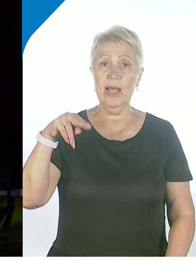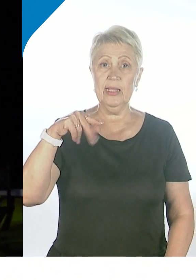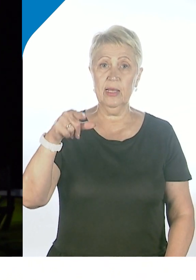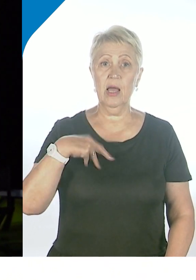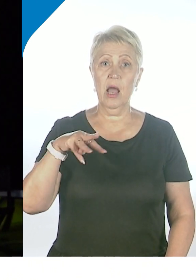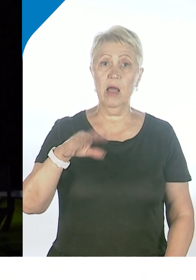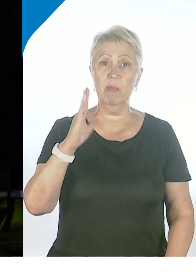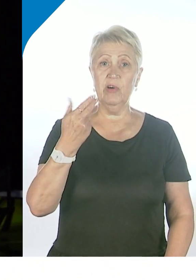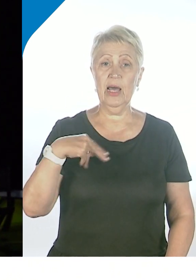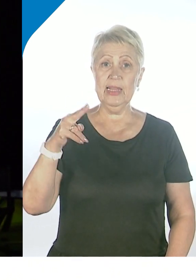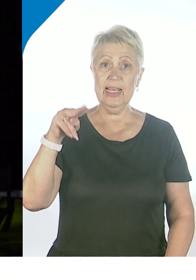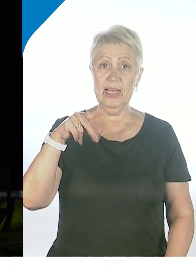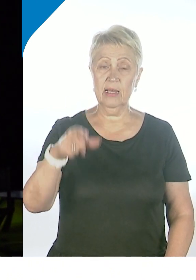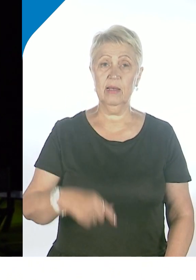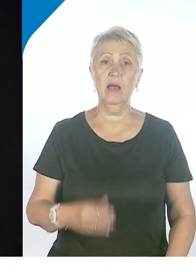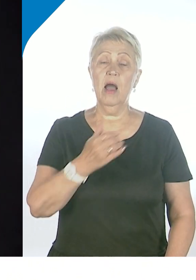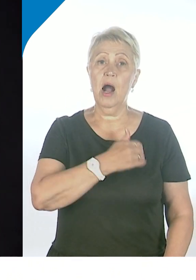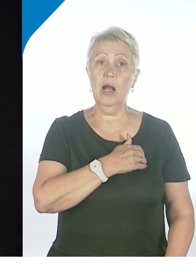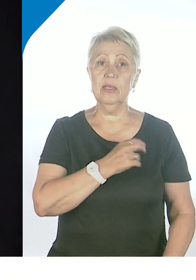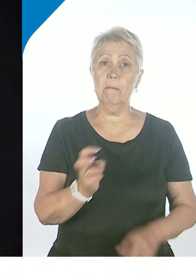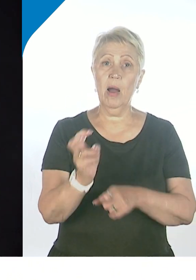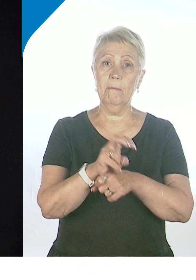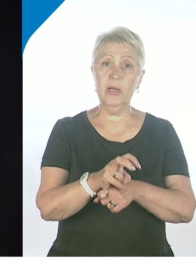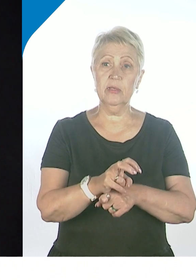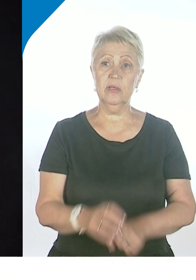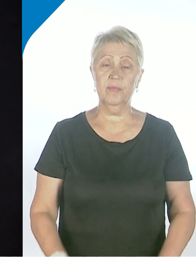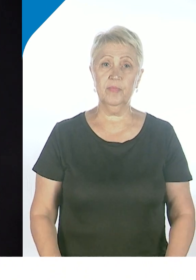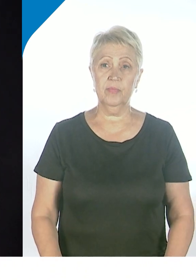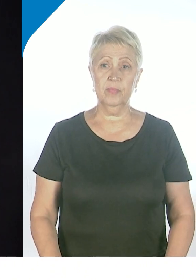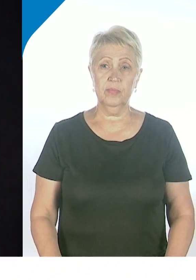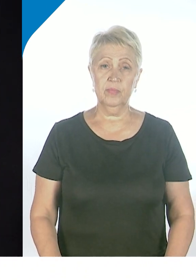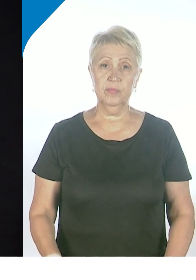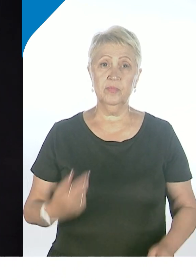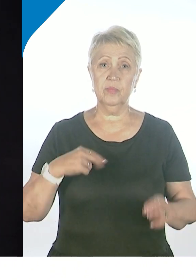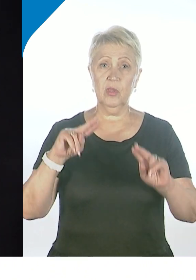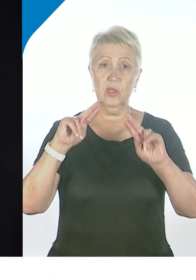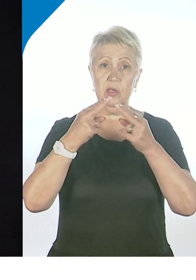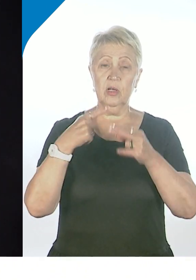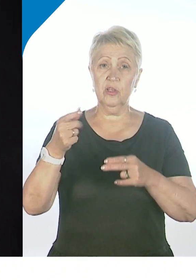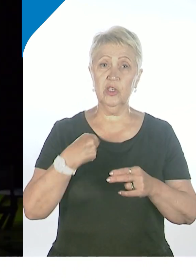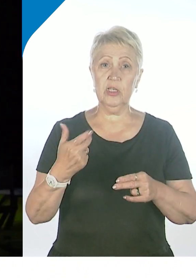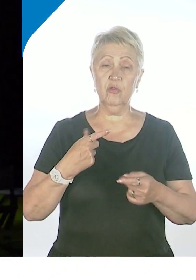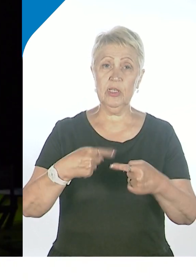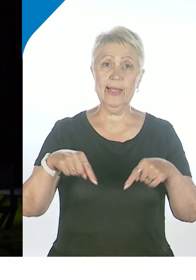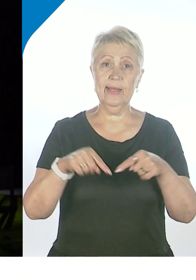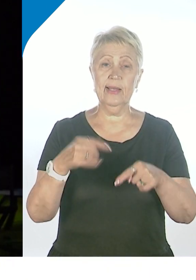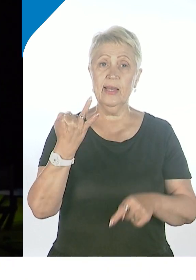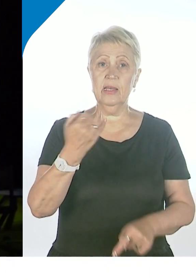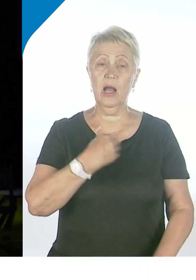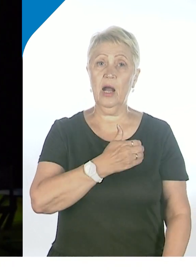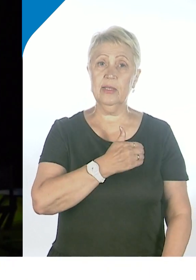МВД, хотим кинологическое отделение. Еще хотелось